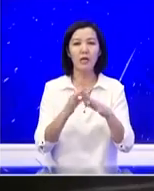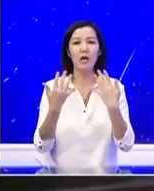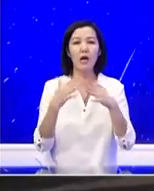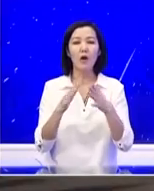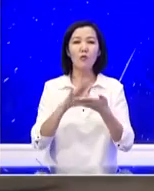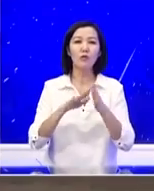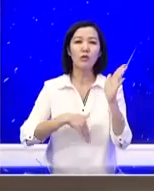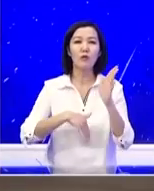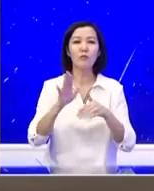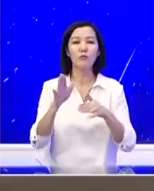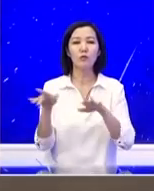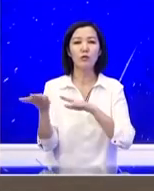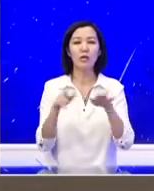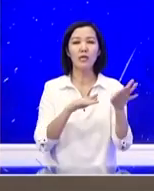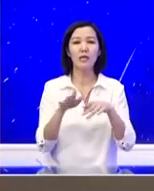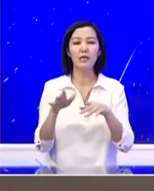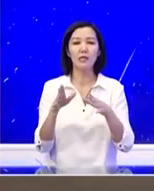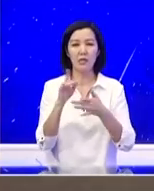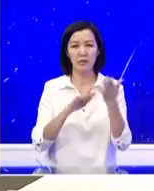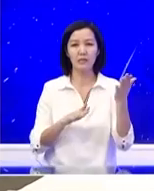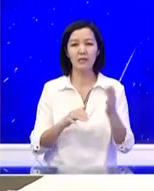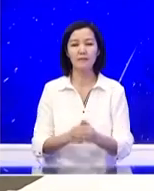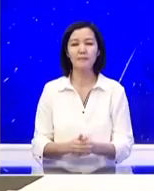жағдайын жақсарту шаралары тек болған емес.